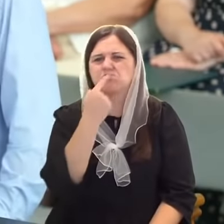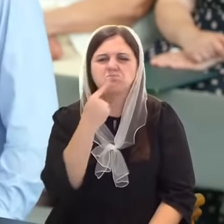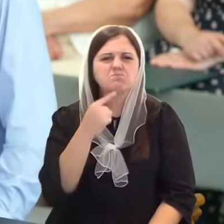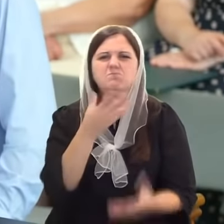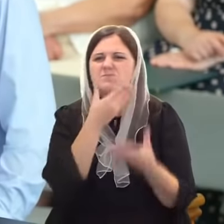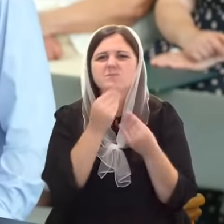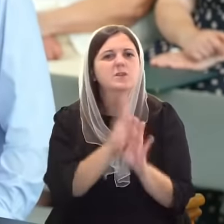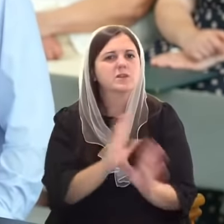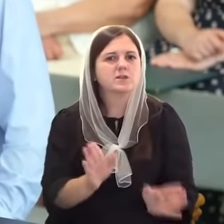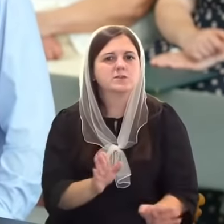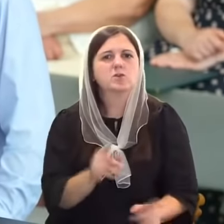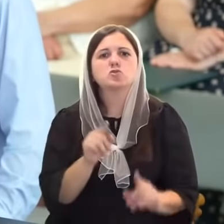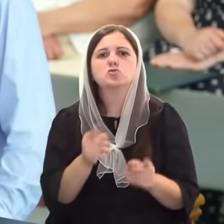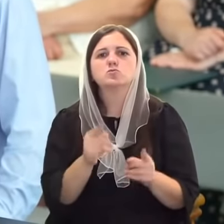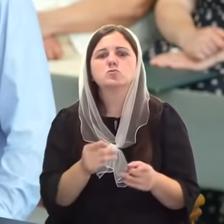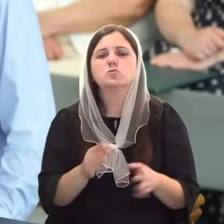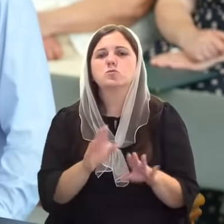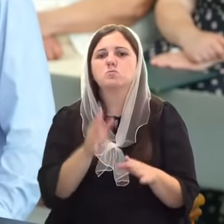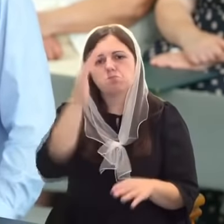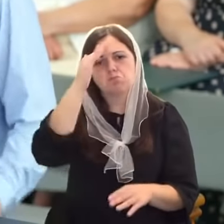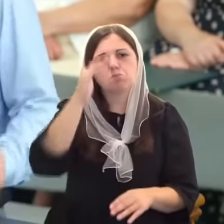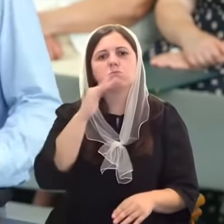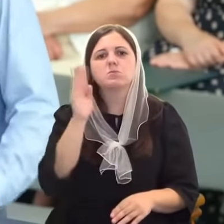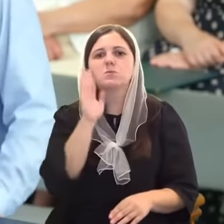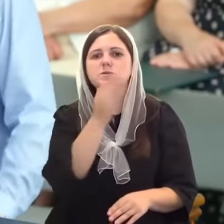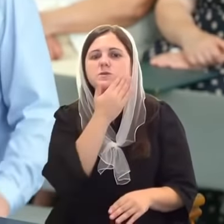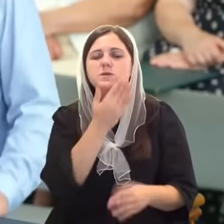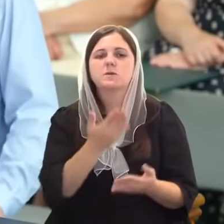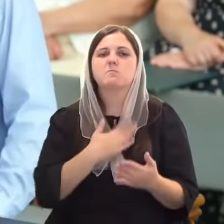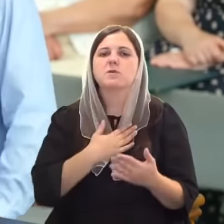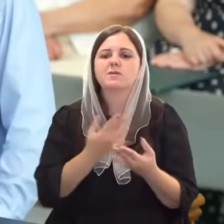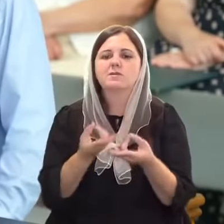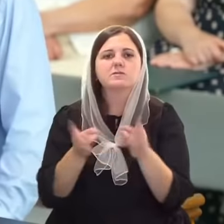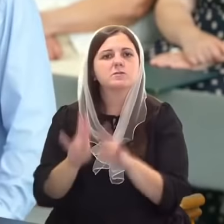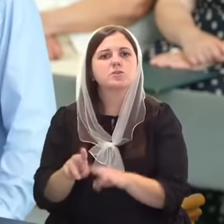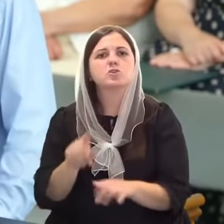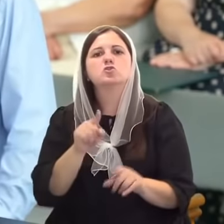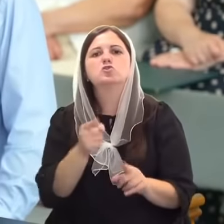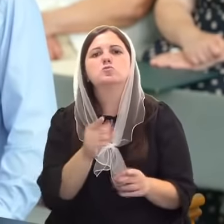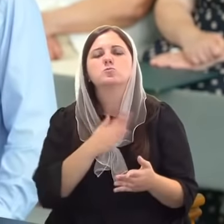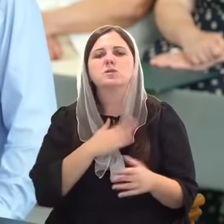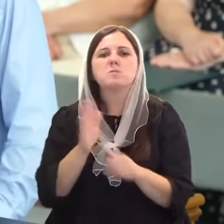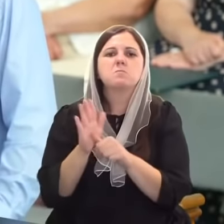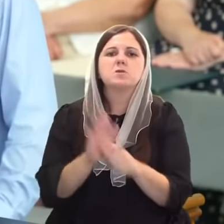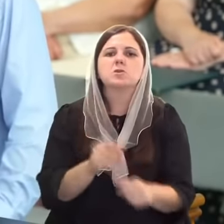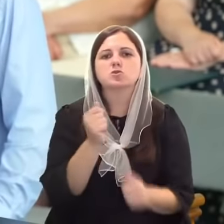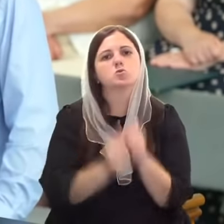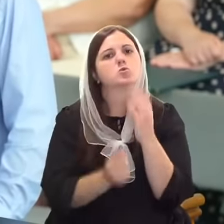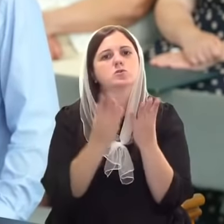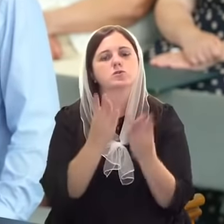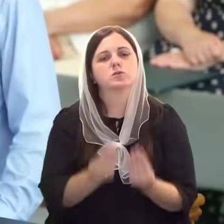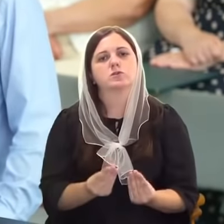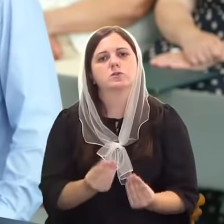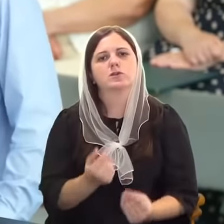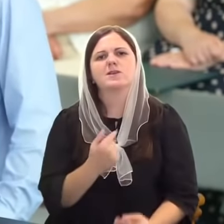Почему родители мои оставили меня? И почему надо мной издеваются каждый день? Друзья, поверьте, я задавал эти вопросы.